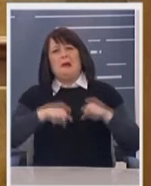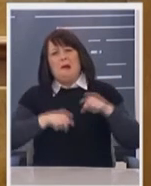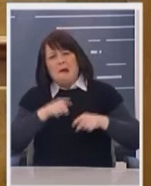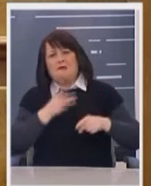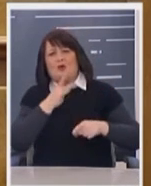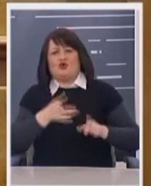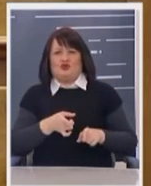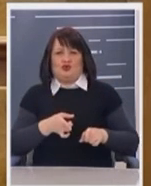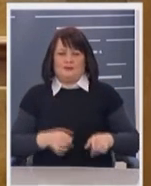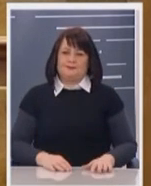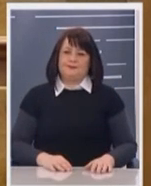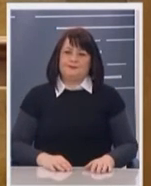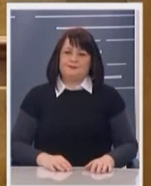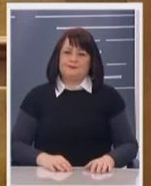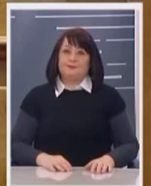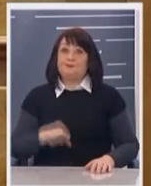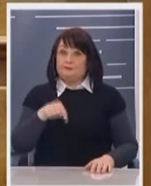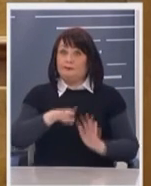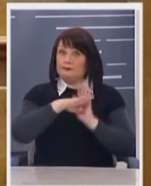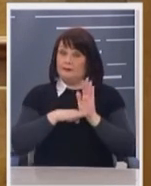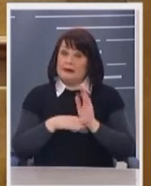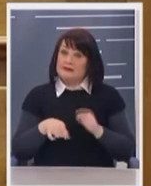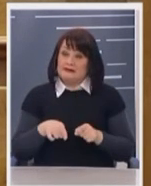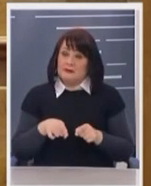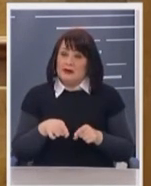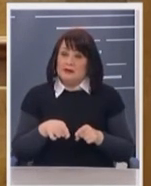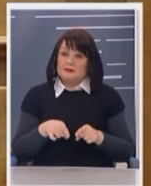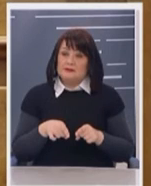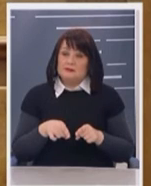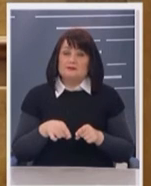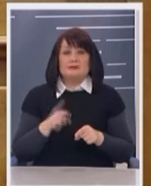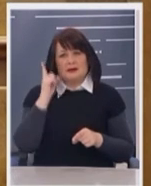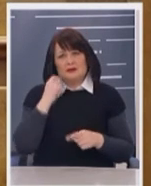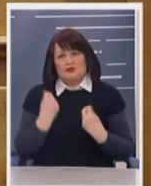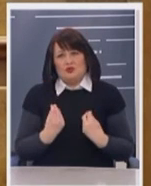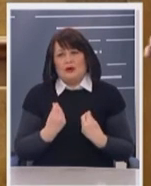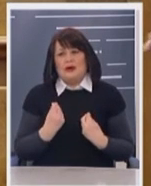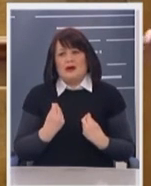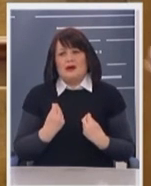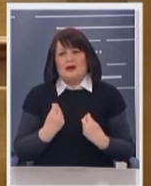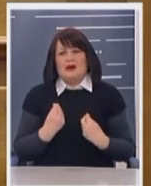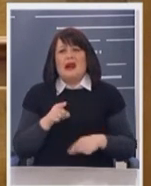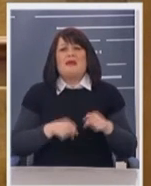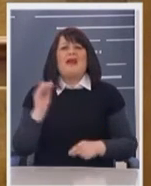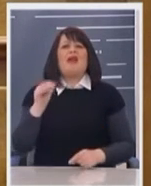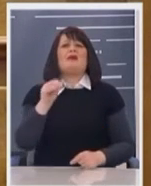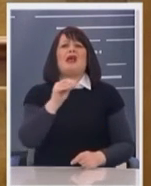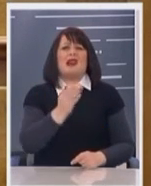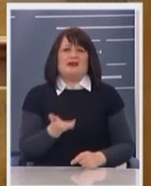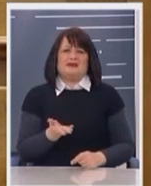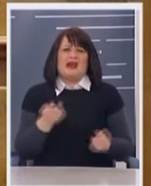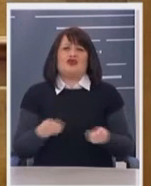Ένα σύστημα το οποίο γνωρίζετε πάρα πολύ καλά πόσο εκμεταλλεύονταν